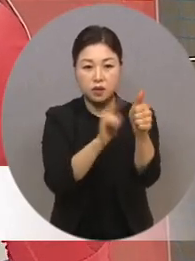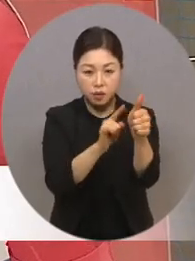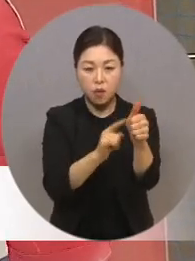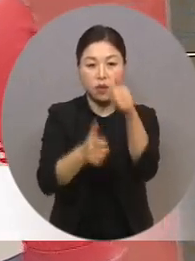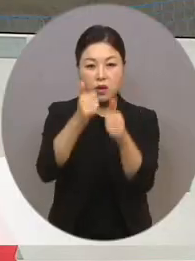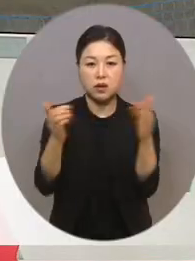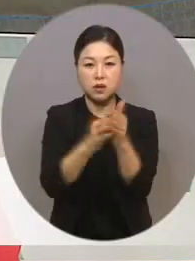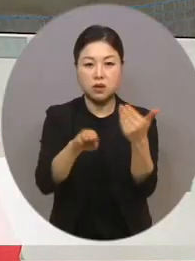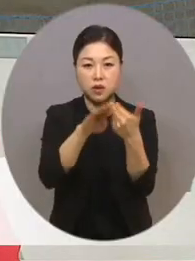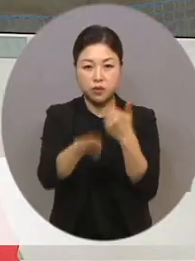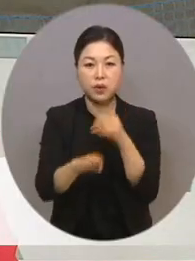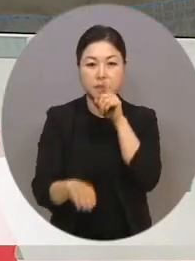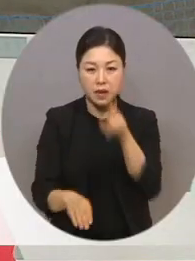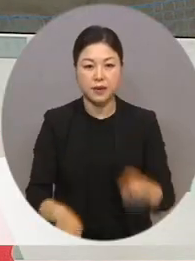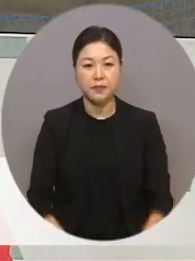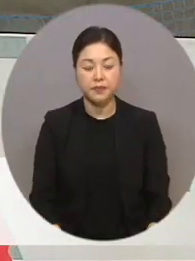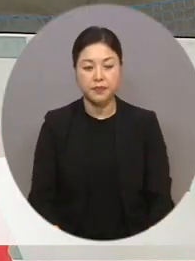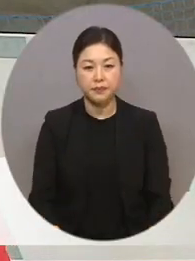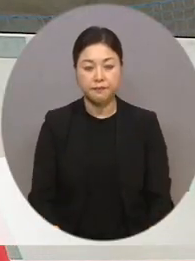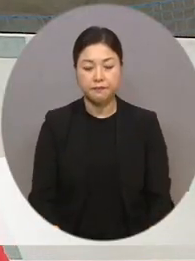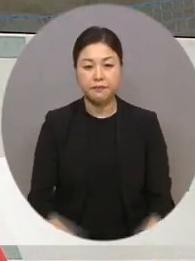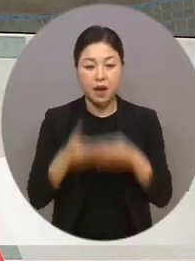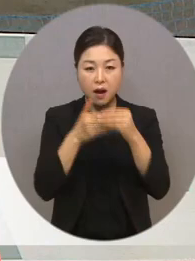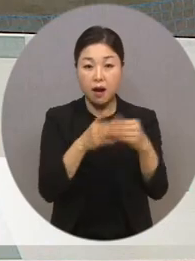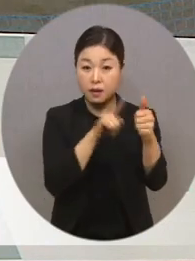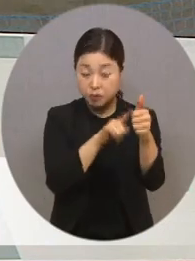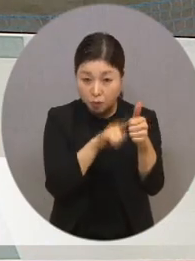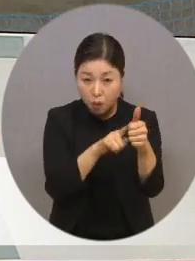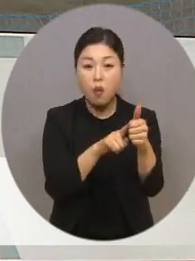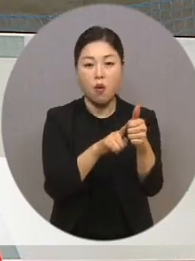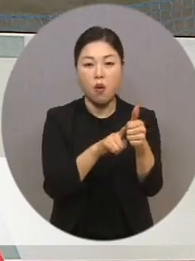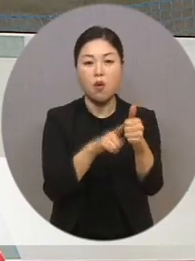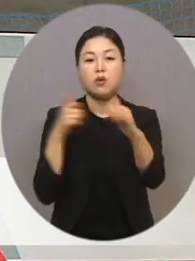전했습니다. 가이드도 선수라고 생각을 하고